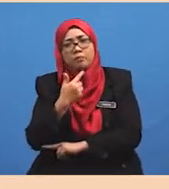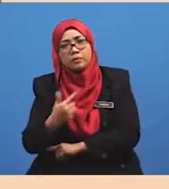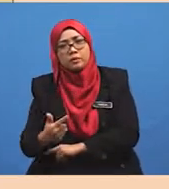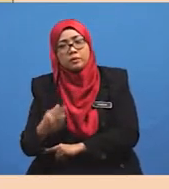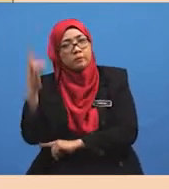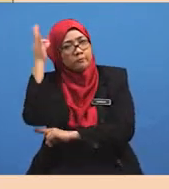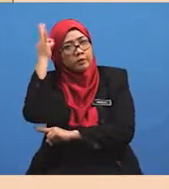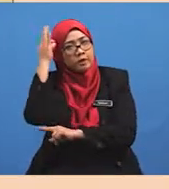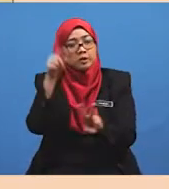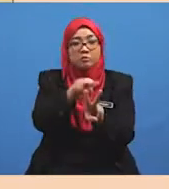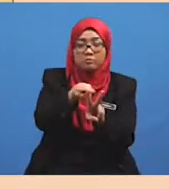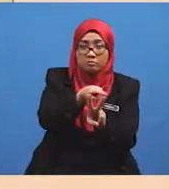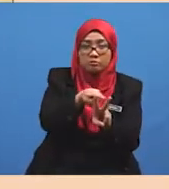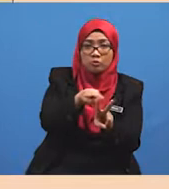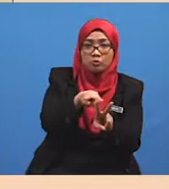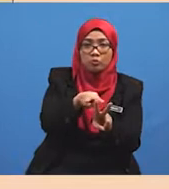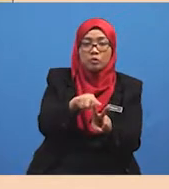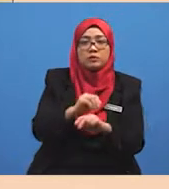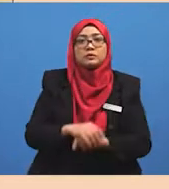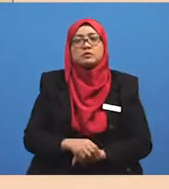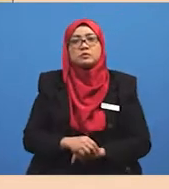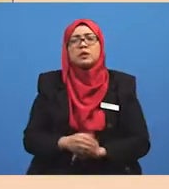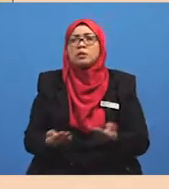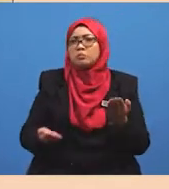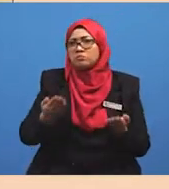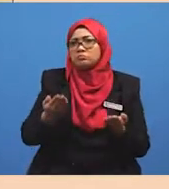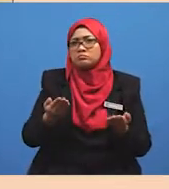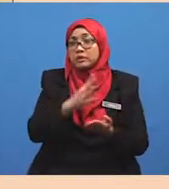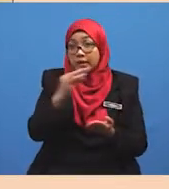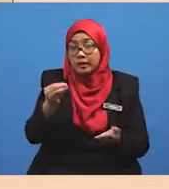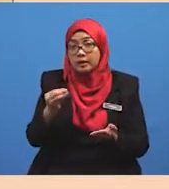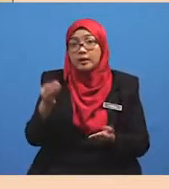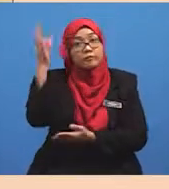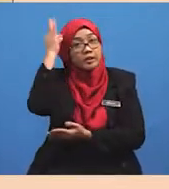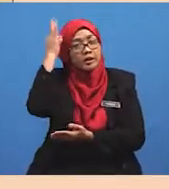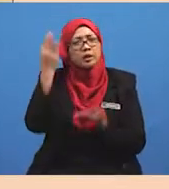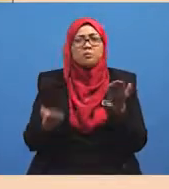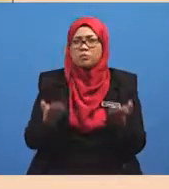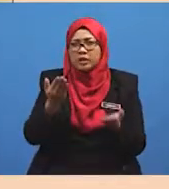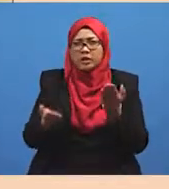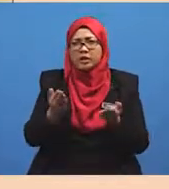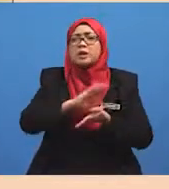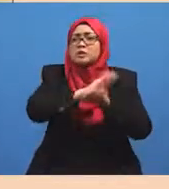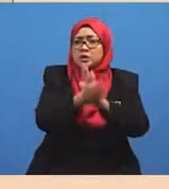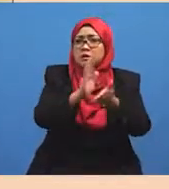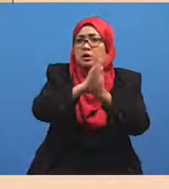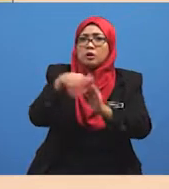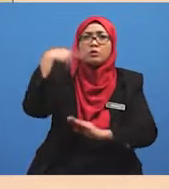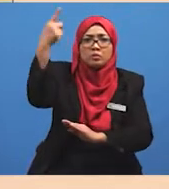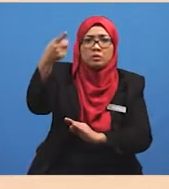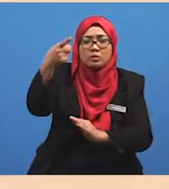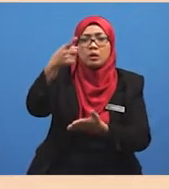menjangkau sesuatu kemungkinan up yang berlaku pada fase